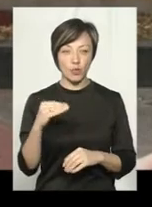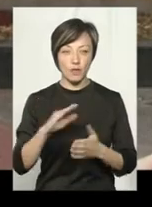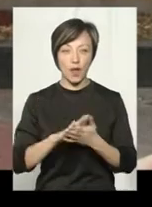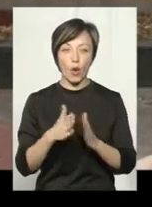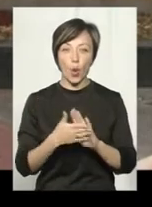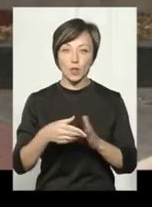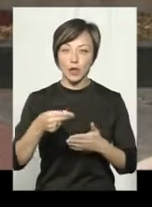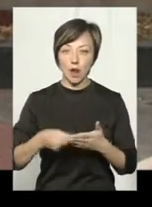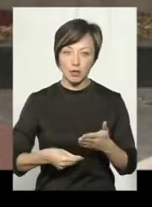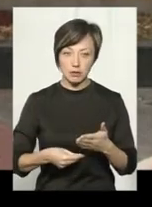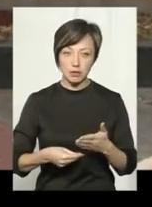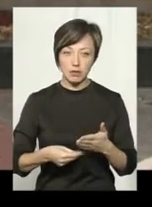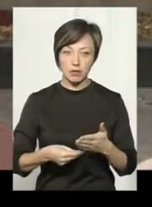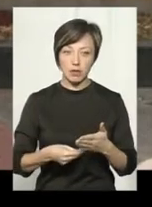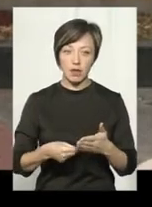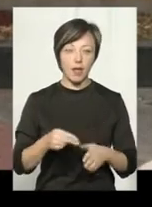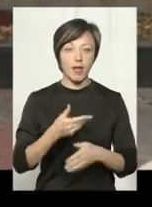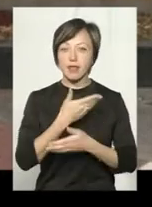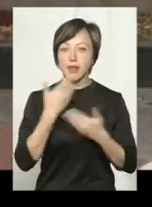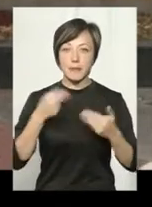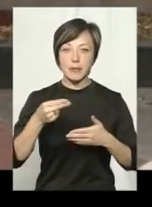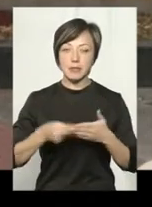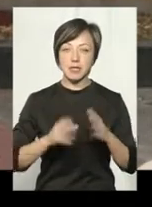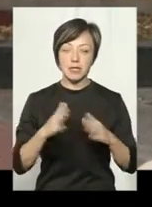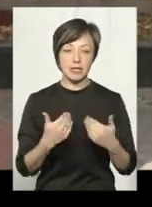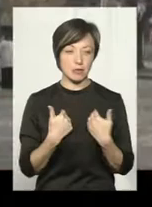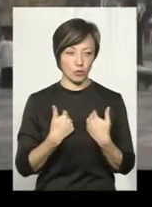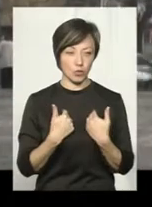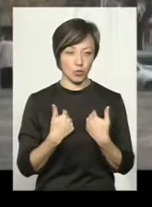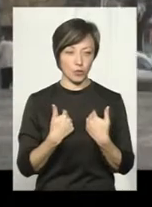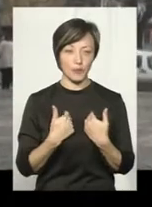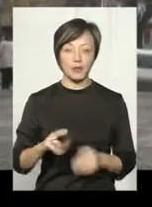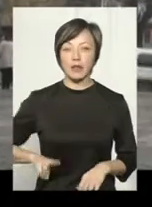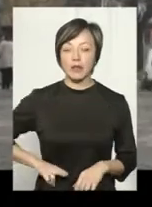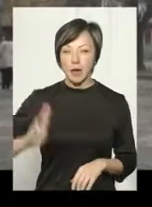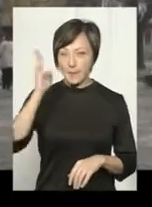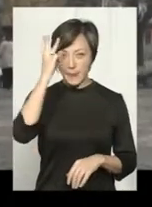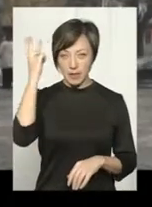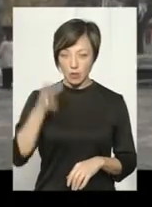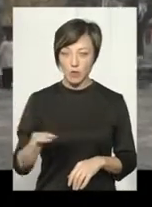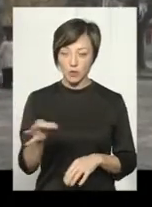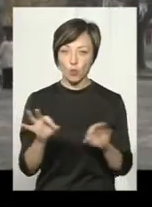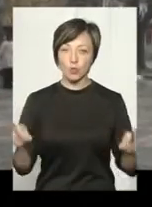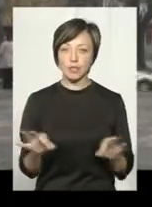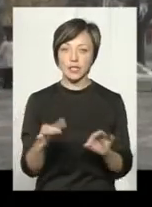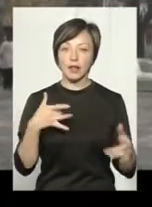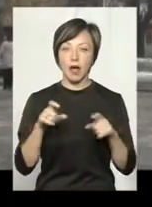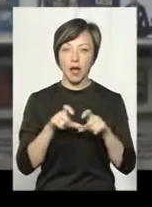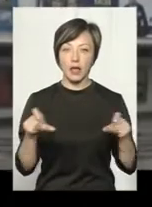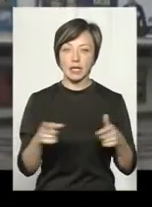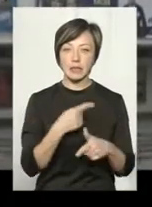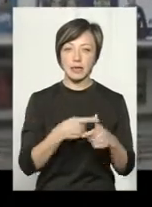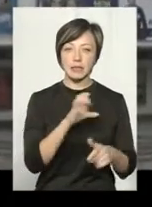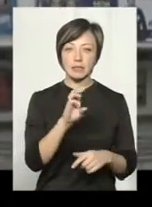контракт, не підписали контракт тільки зі мною. Директор Хмельницького обласного музично-драматичного театру ім.